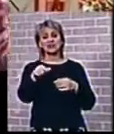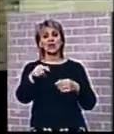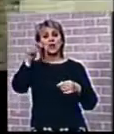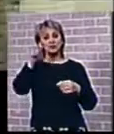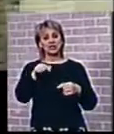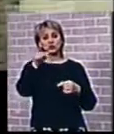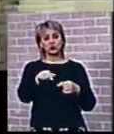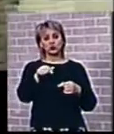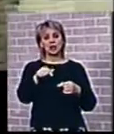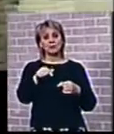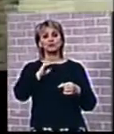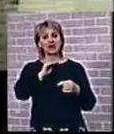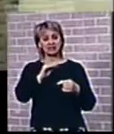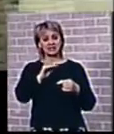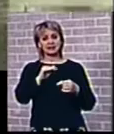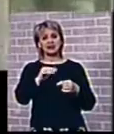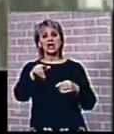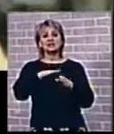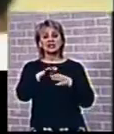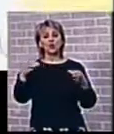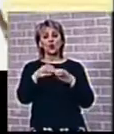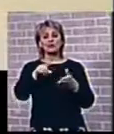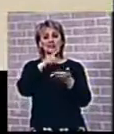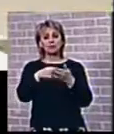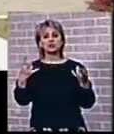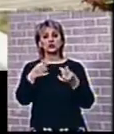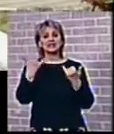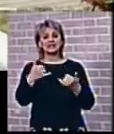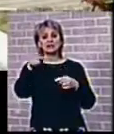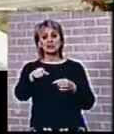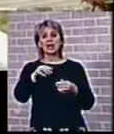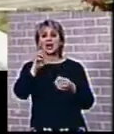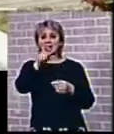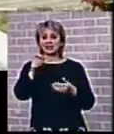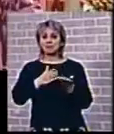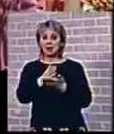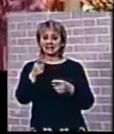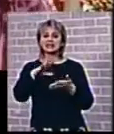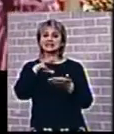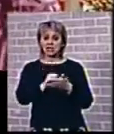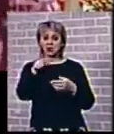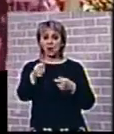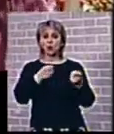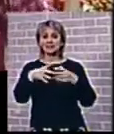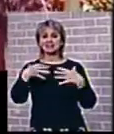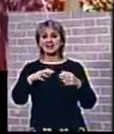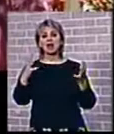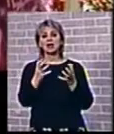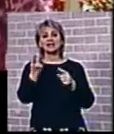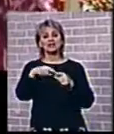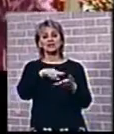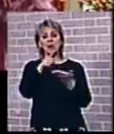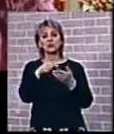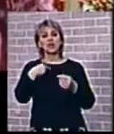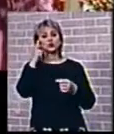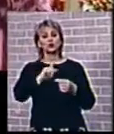приезд сюда профессионалов. Целый комплекс вопросов нужен сегодня по кадровой политике. Занимается управление здравоохранения этим вопросом.